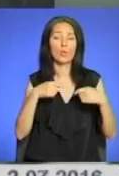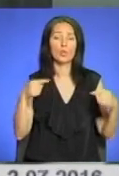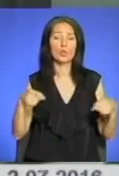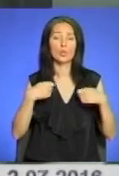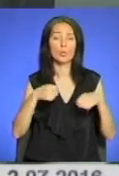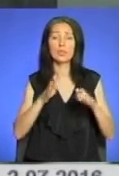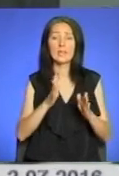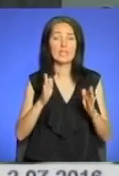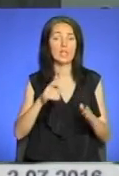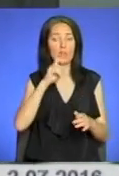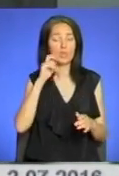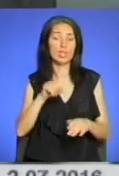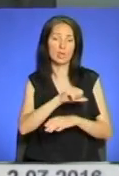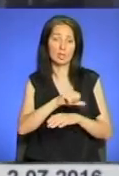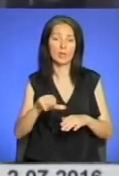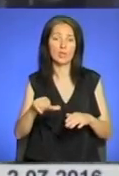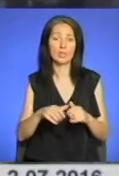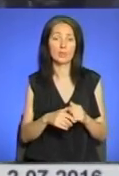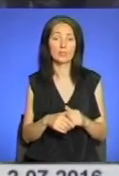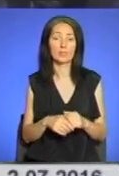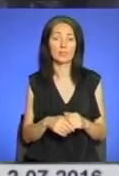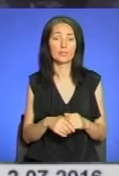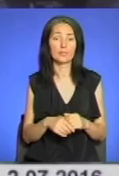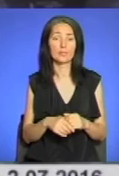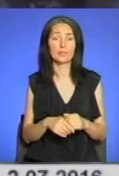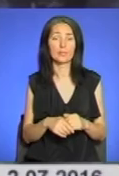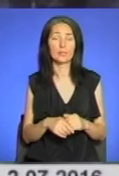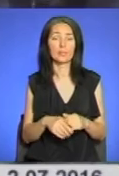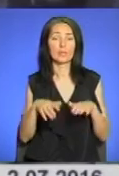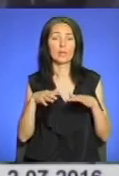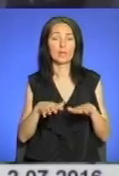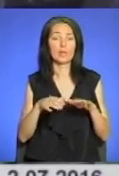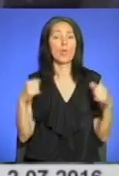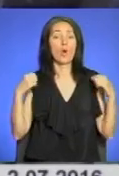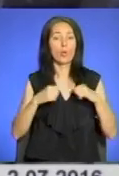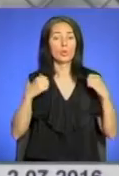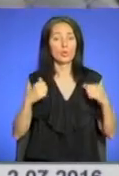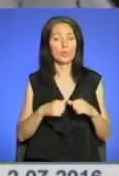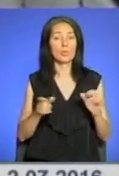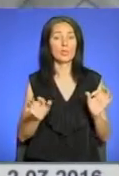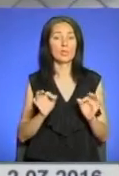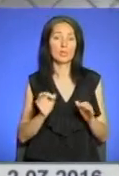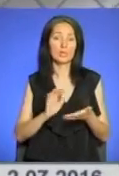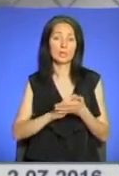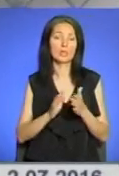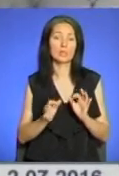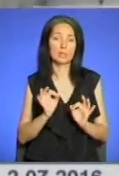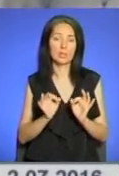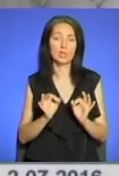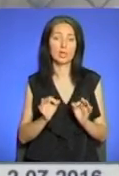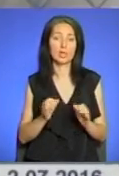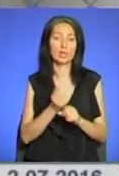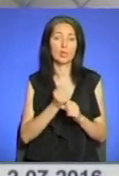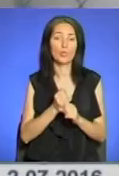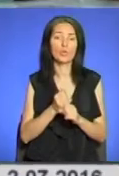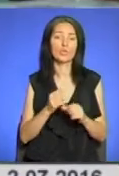лише в Україні але й за її межами Ріжемо костюми стандарт це робочі костюми для цього девочки